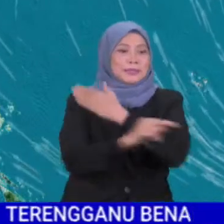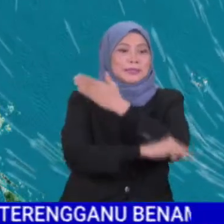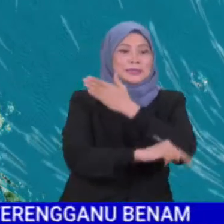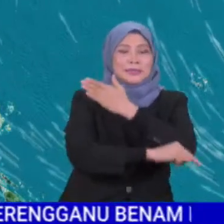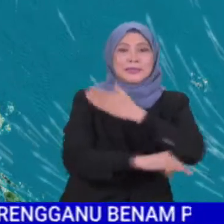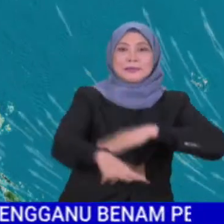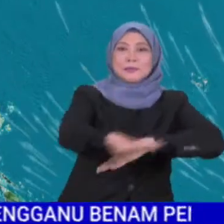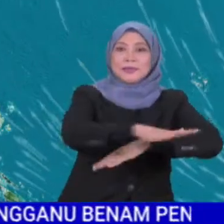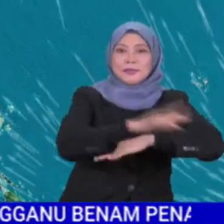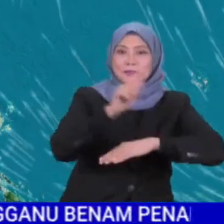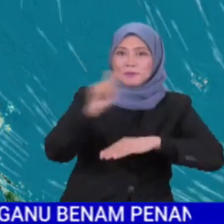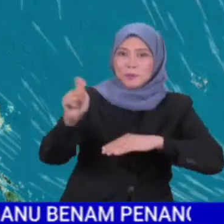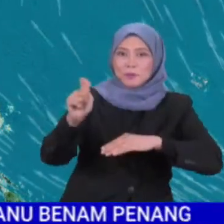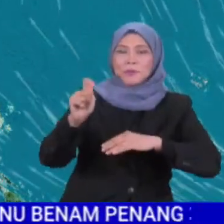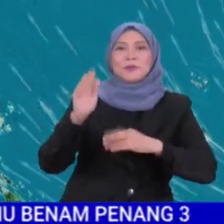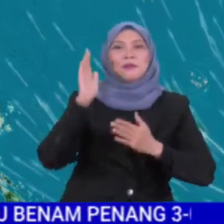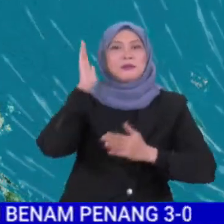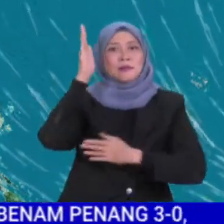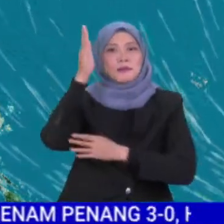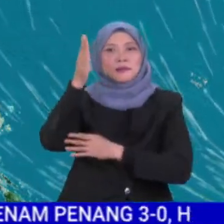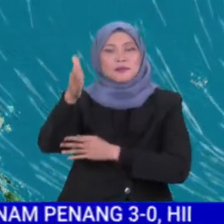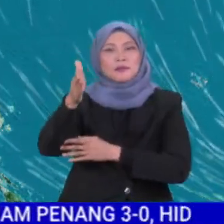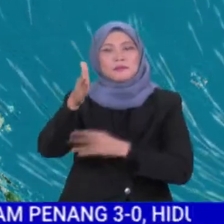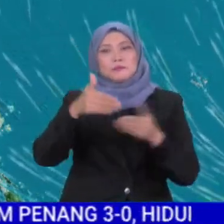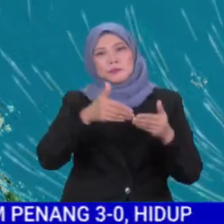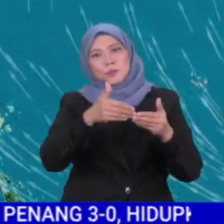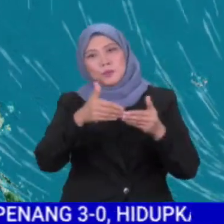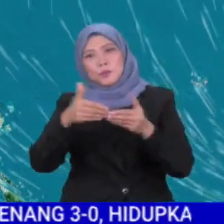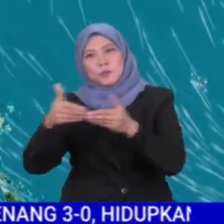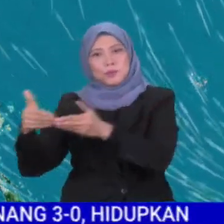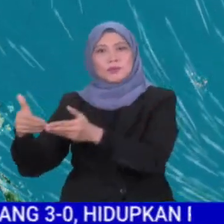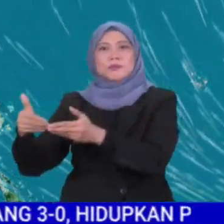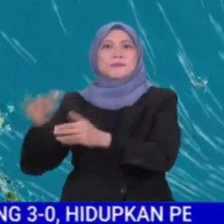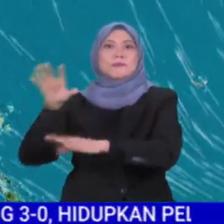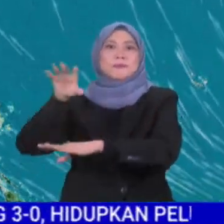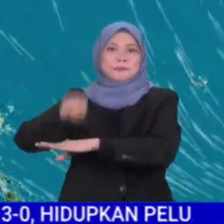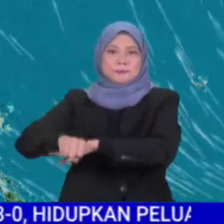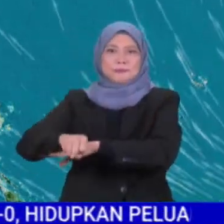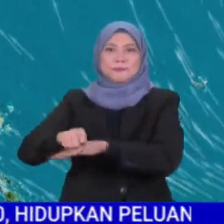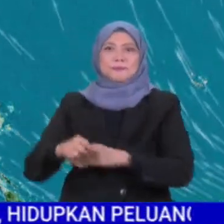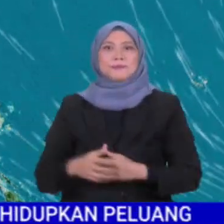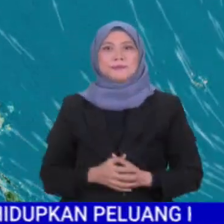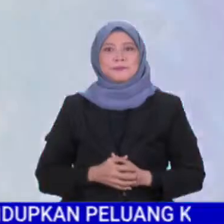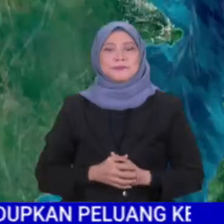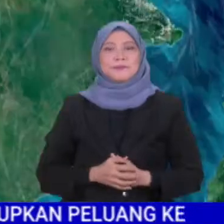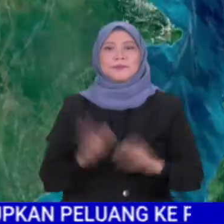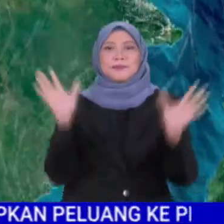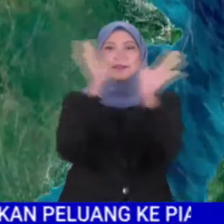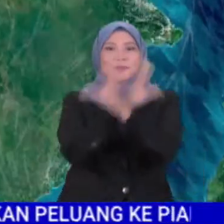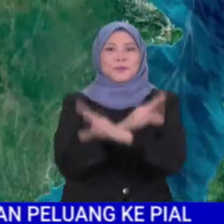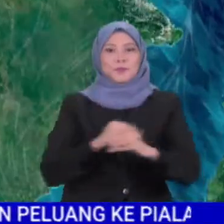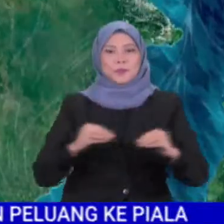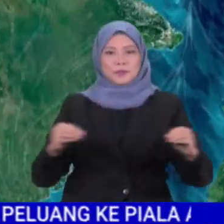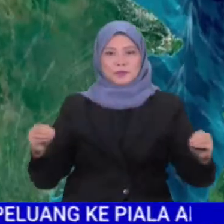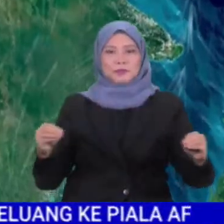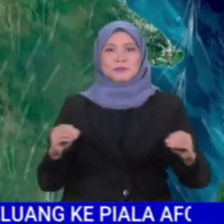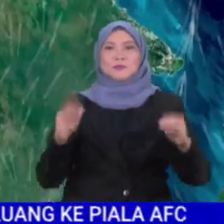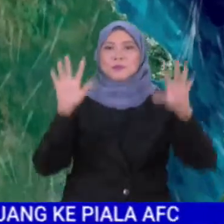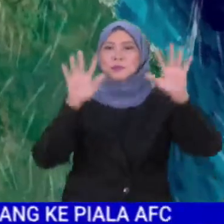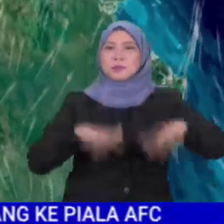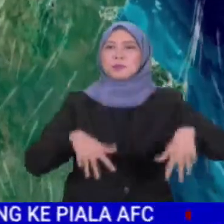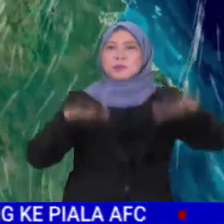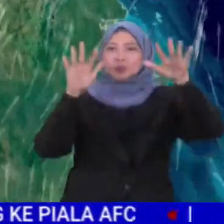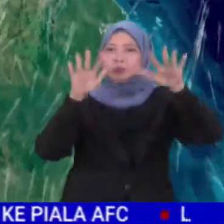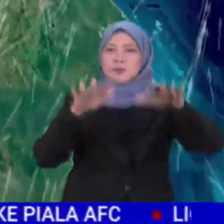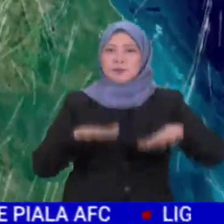negeri-negeri pantai timur ini pula dijangkakan boleh berlarutan sehingga ke malam nanti. Di negeri Sarawak pula, keadaan hujan dilihat